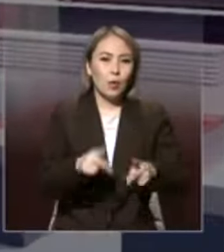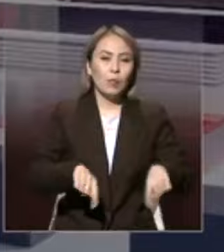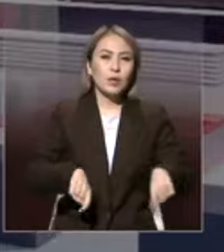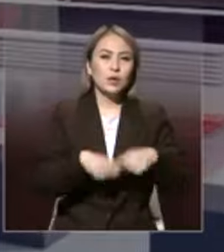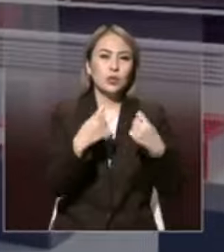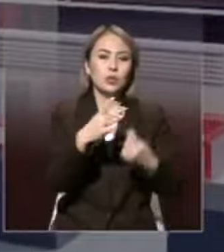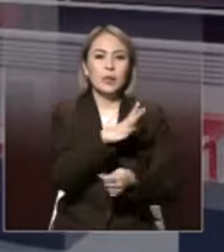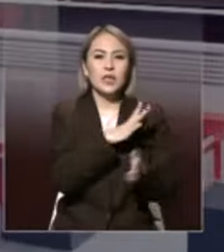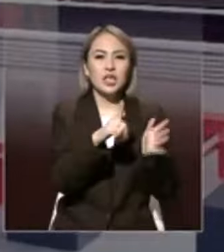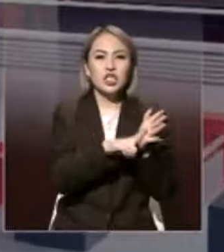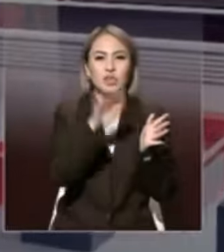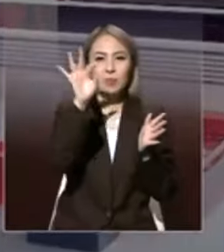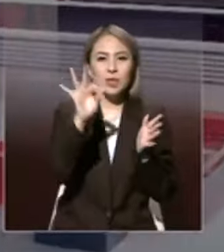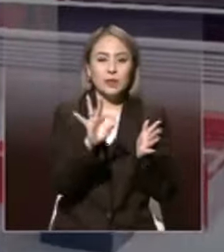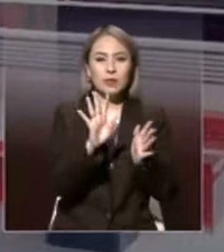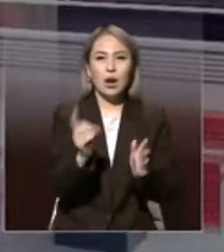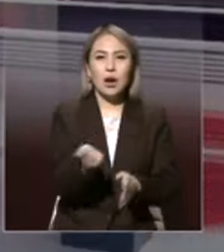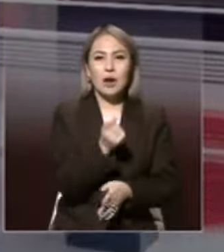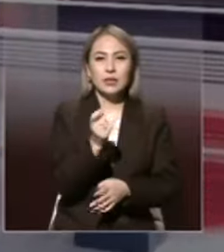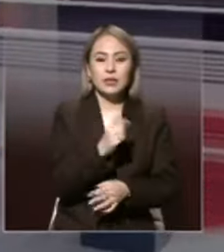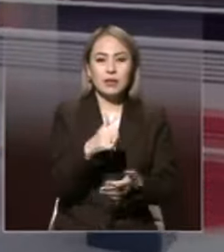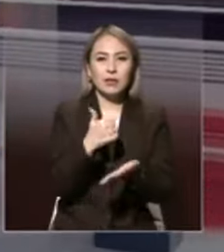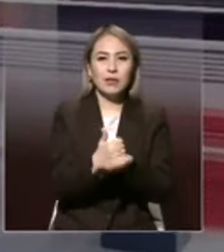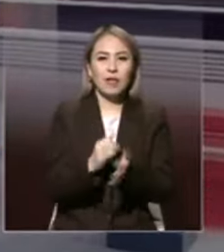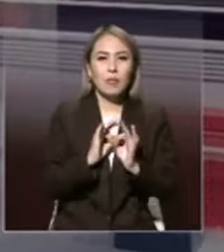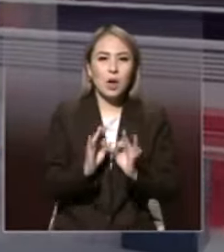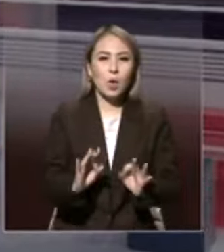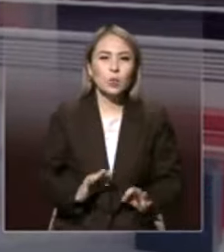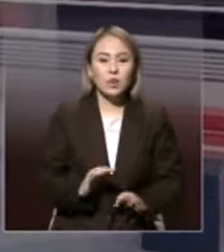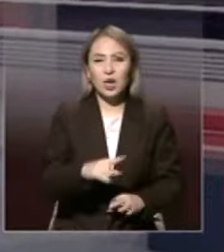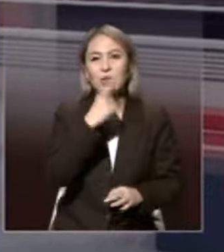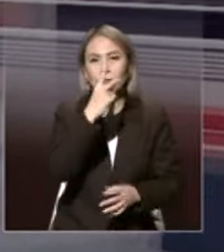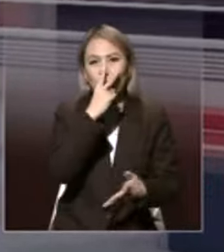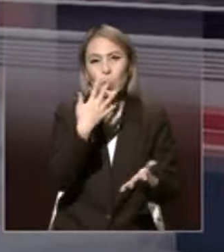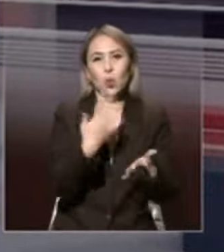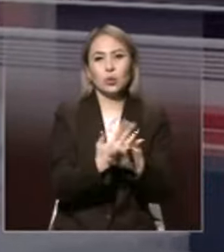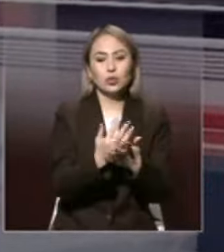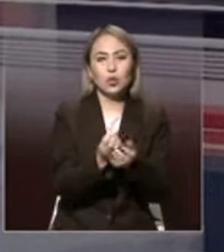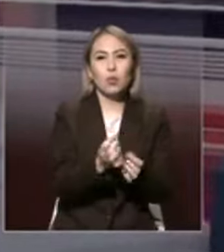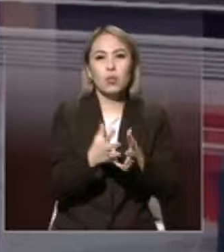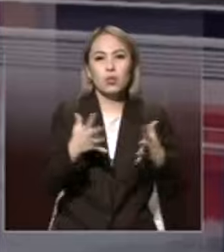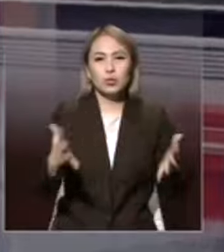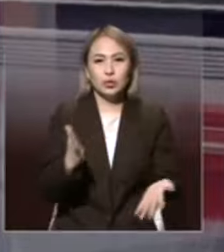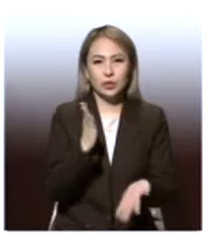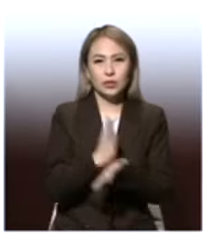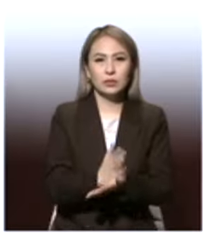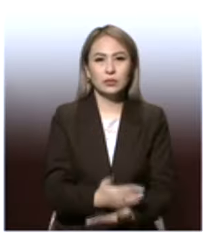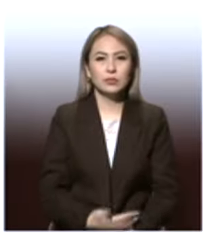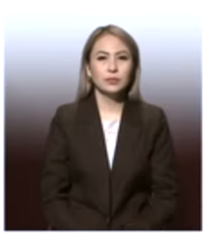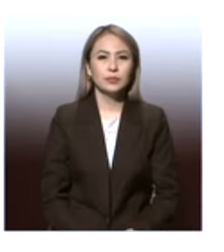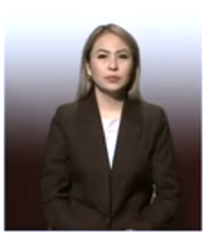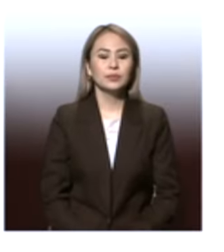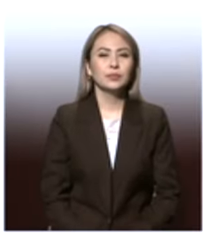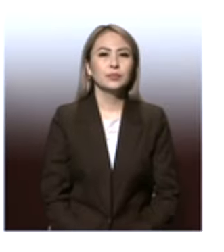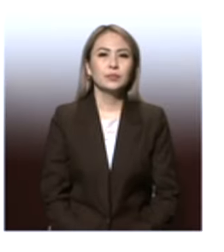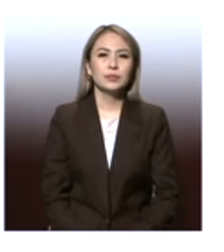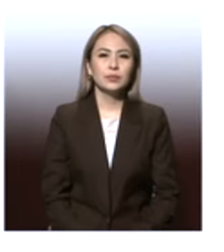бұзушылықтан 7%-ке ғана аз. Бас прокуратура өкілдері көрсеткіш бұдан да көп екенін мойындайды.